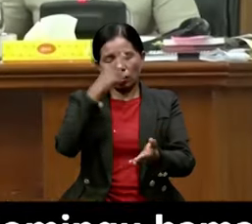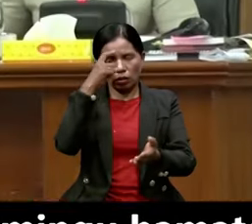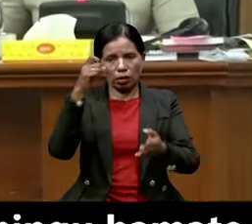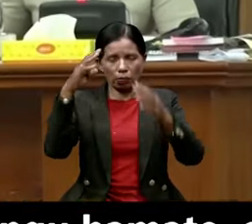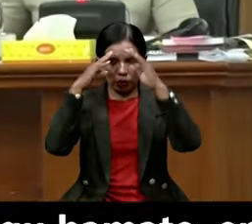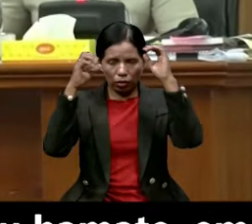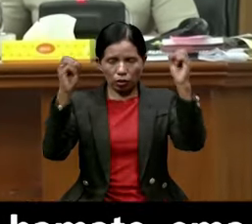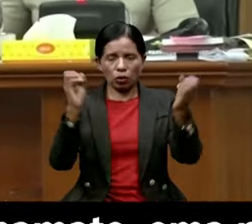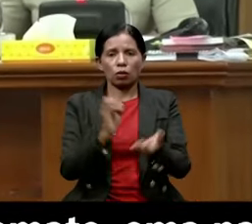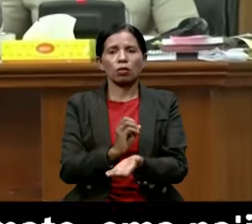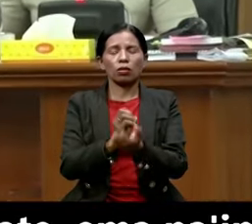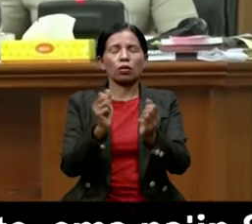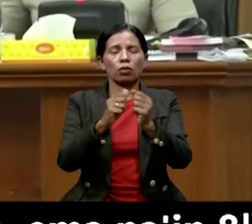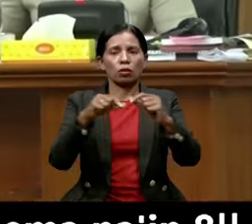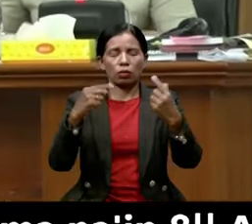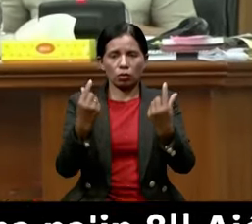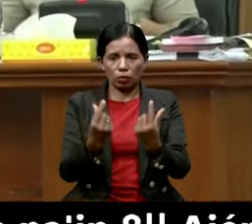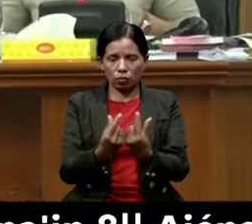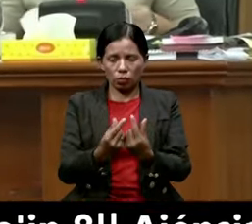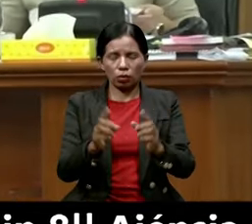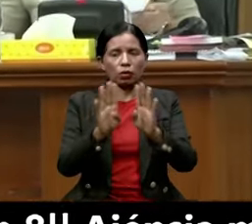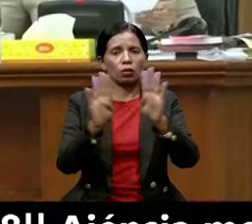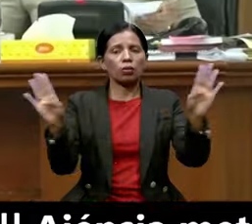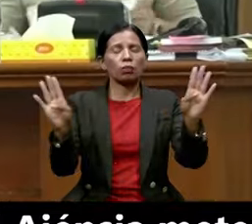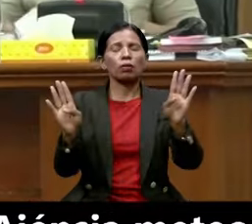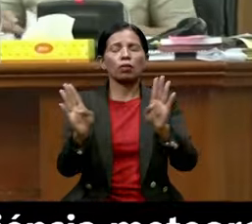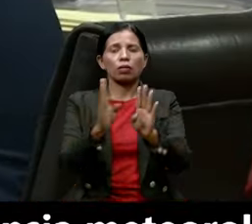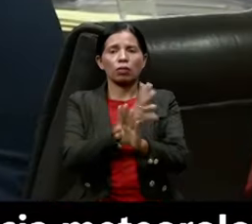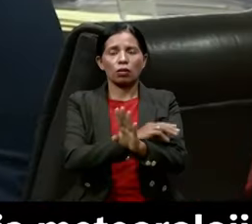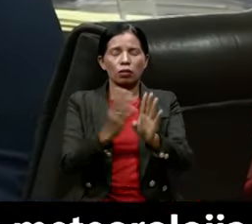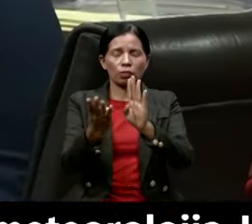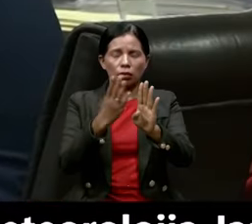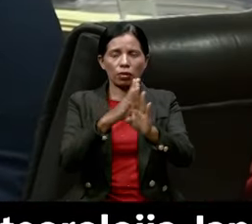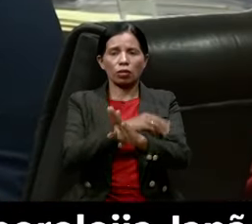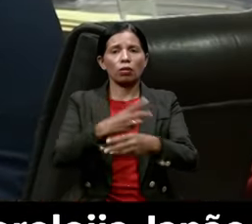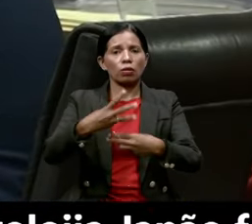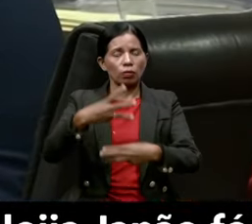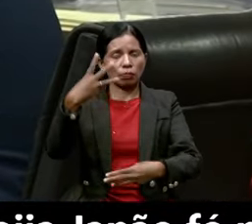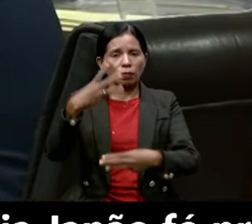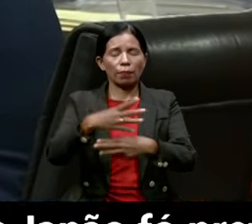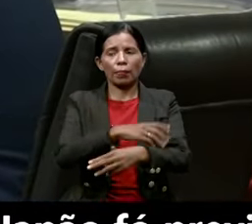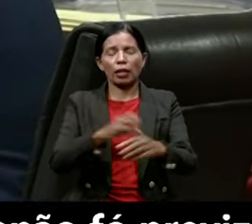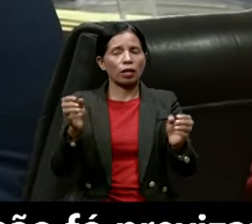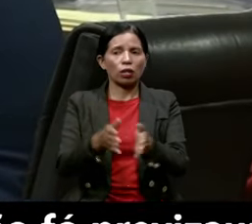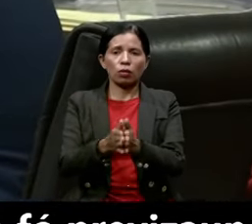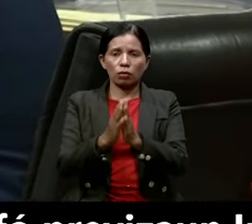presidente autoridade Raioa ho ni ekipa alegadamente sobu portan no oda matan residensia ya Fulolo. Mai bela husu